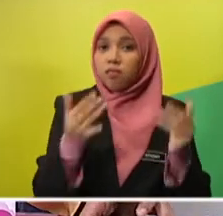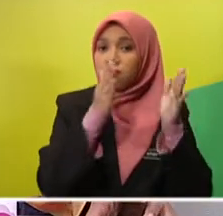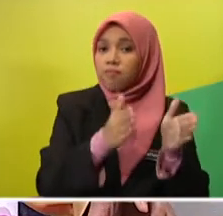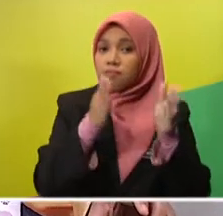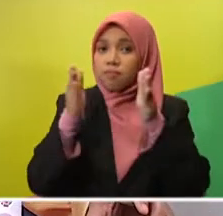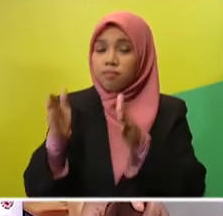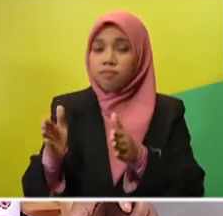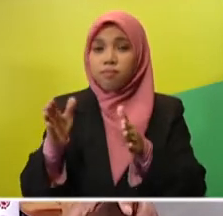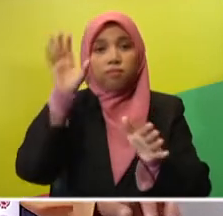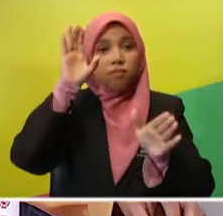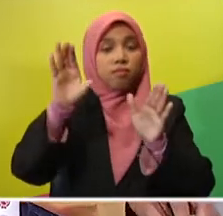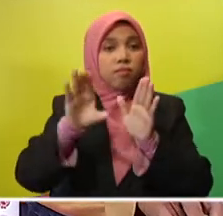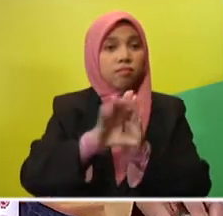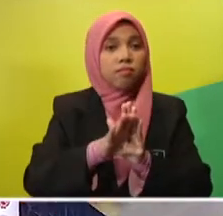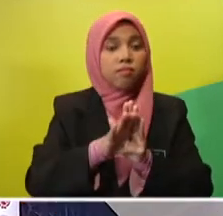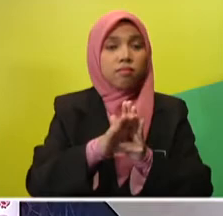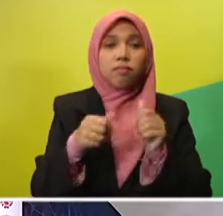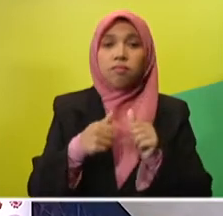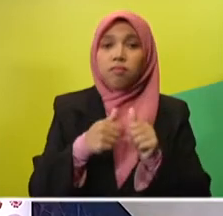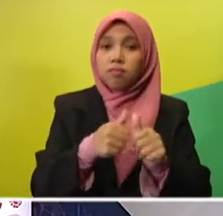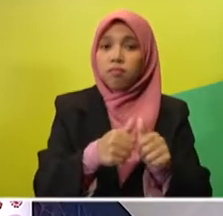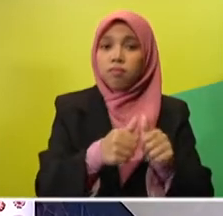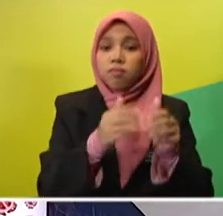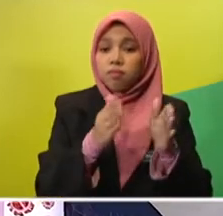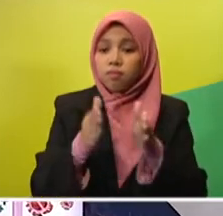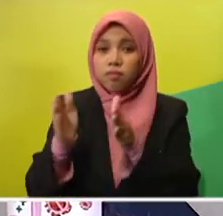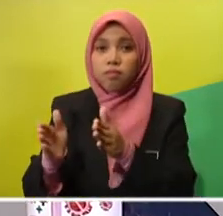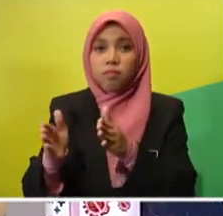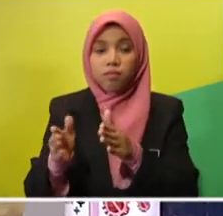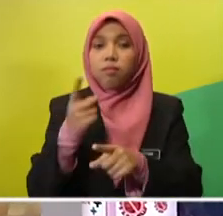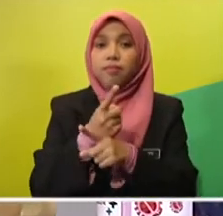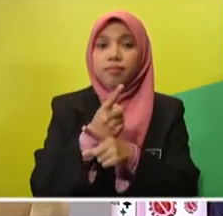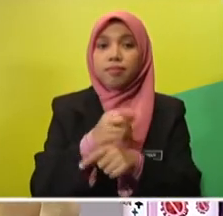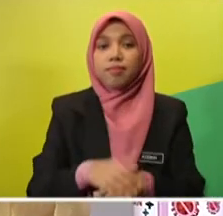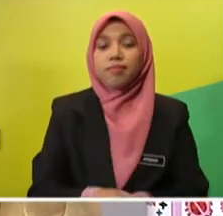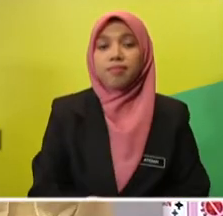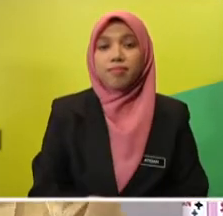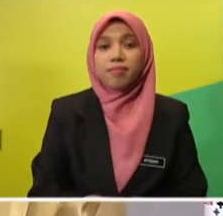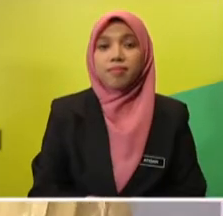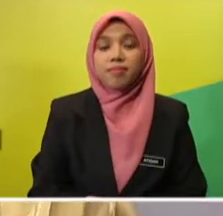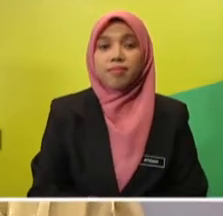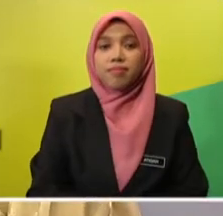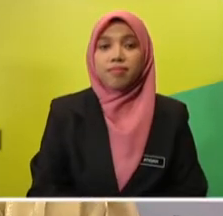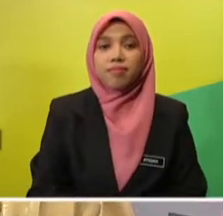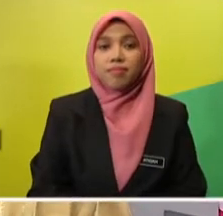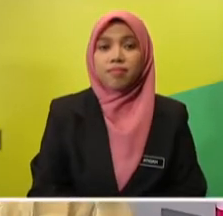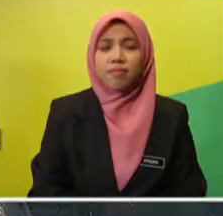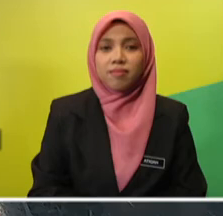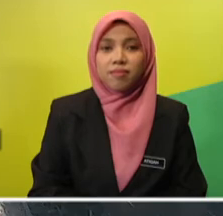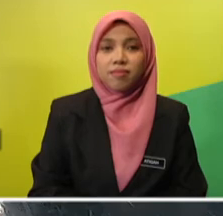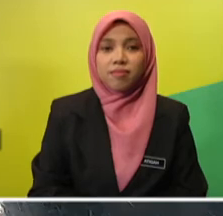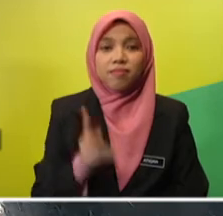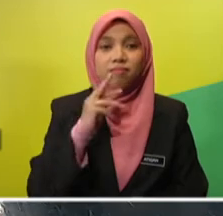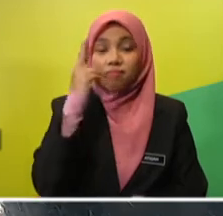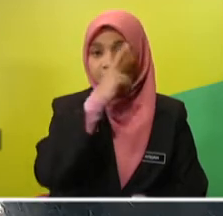yang sepatutnya. Okey, mengikut urutan yang sepatutnya. Berhenti. Okey, Kak Rina ambil